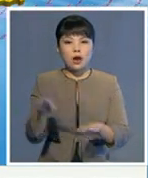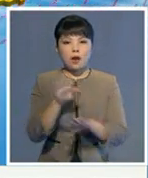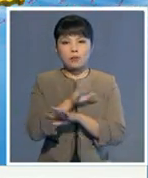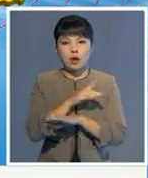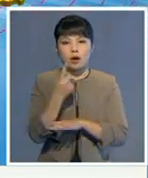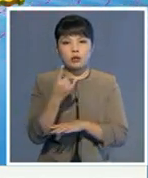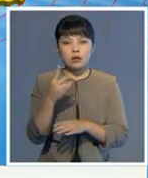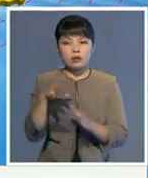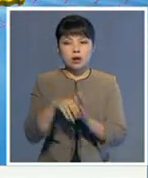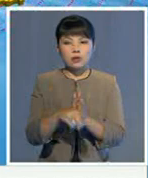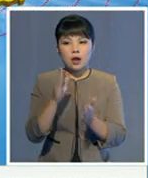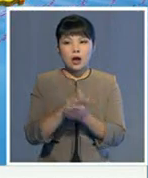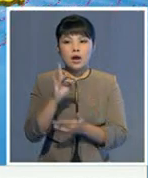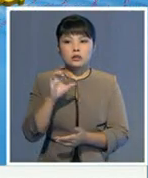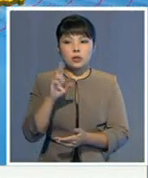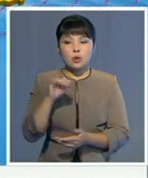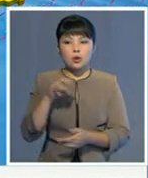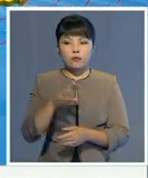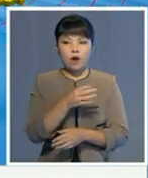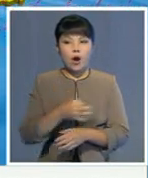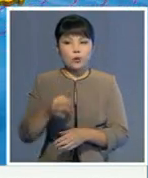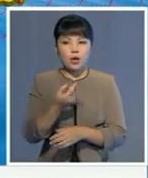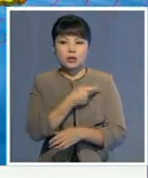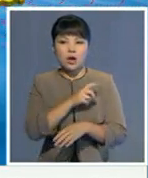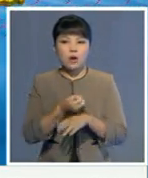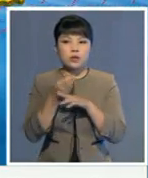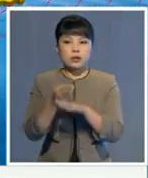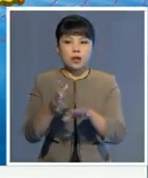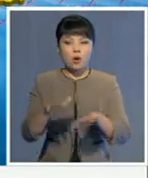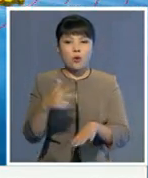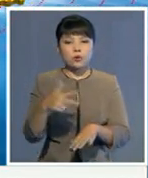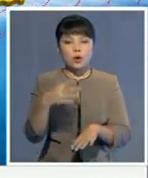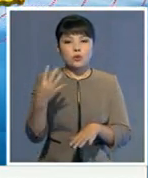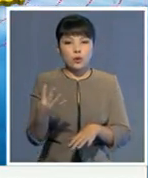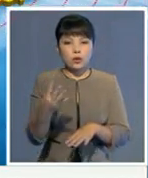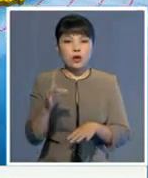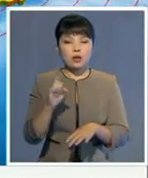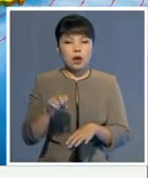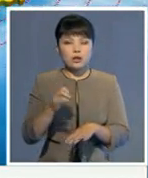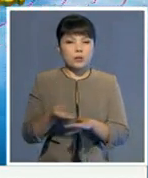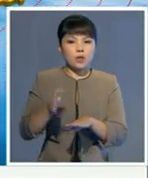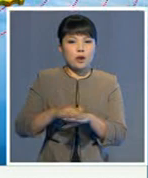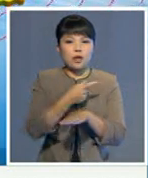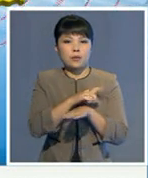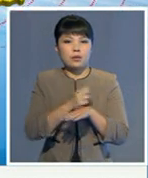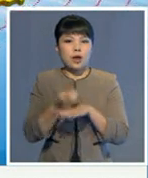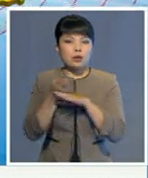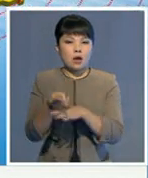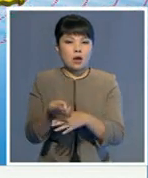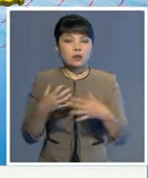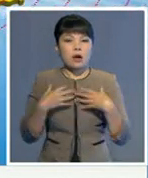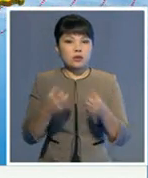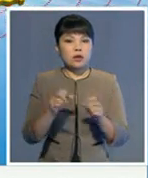біреуі бала. Ал Рысқұлов ауданының ауруханасына жеткізілген 34 жолаушының 7-і жансақтау бөлімінде жатыр. Апаттан аман қалған